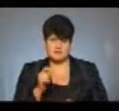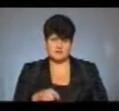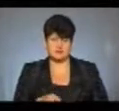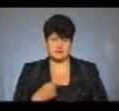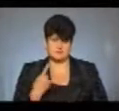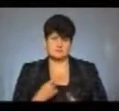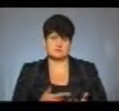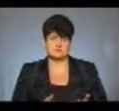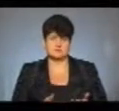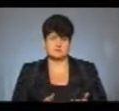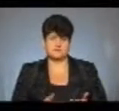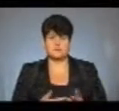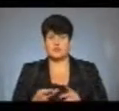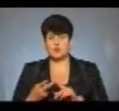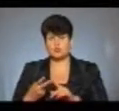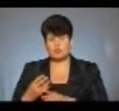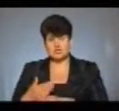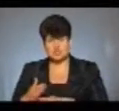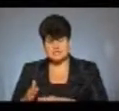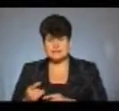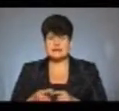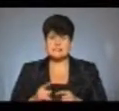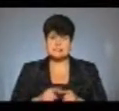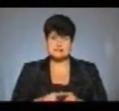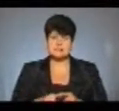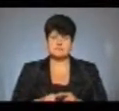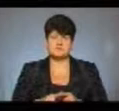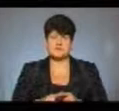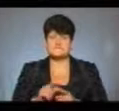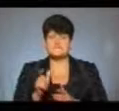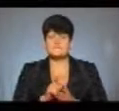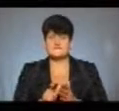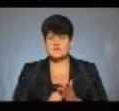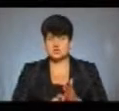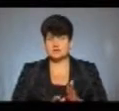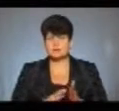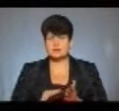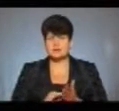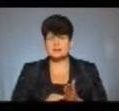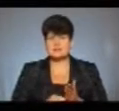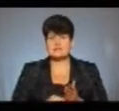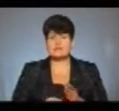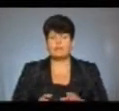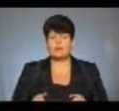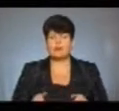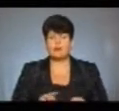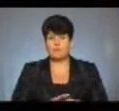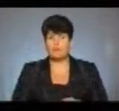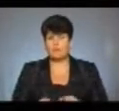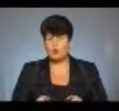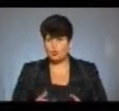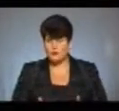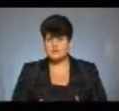особистий. Друга частина – це основу книги, складає вірші, які були написані в полоні. І третя частина